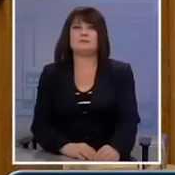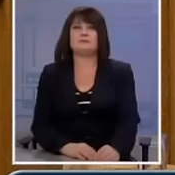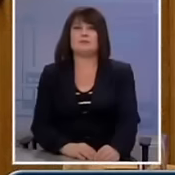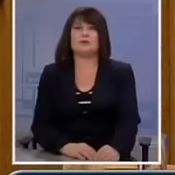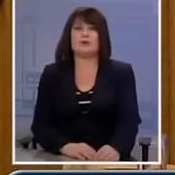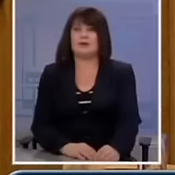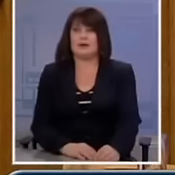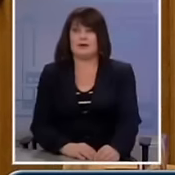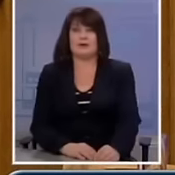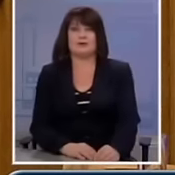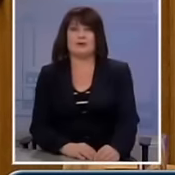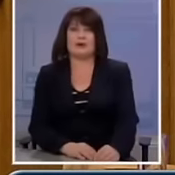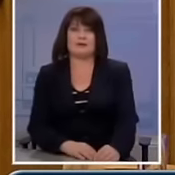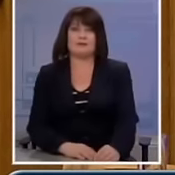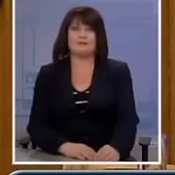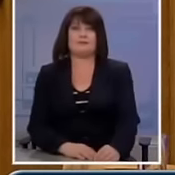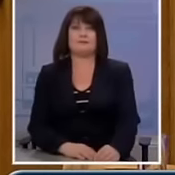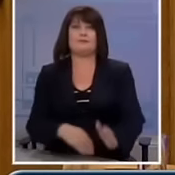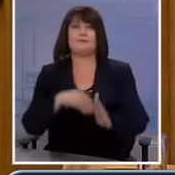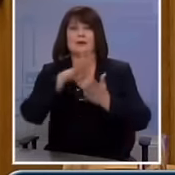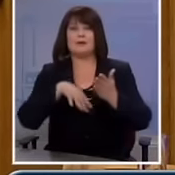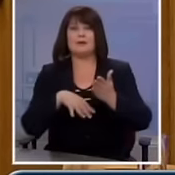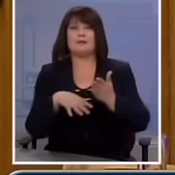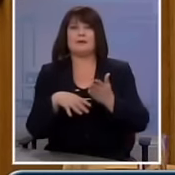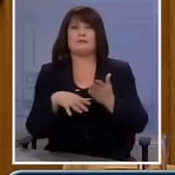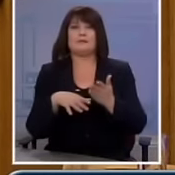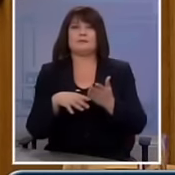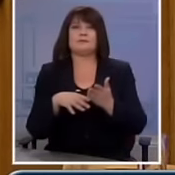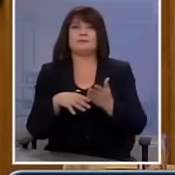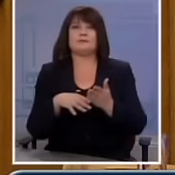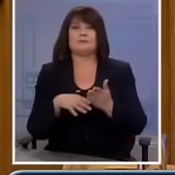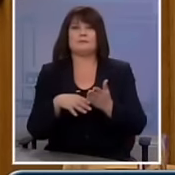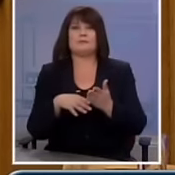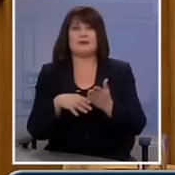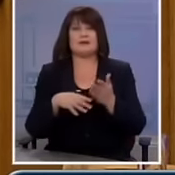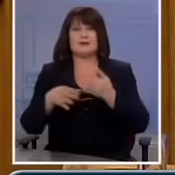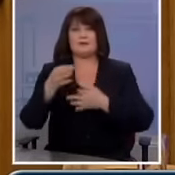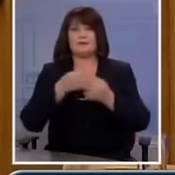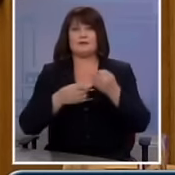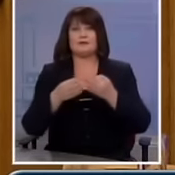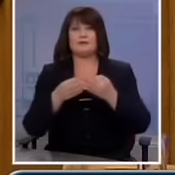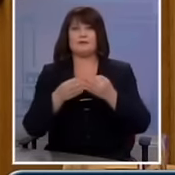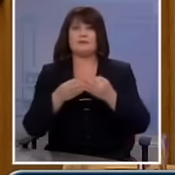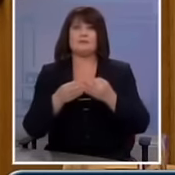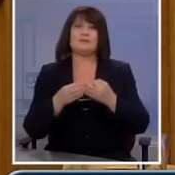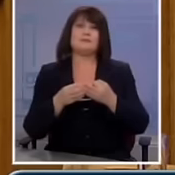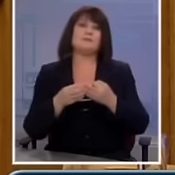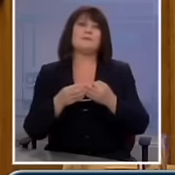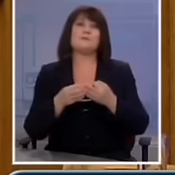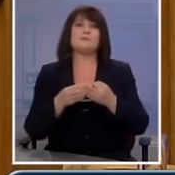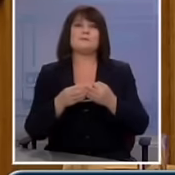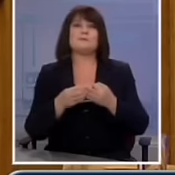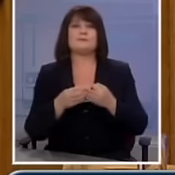Με κείμενα έτοιμα που έρχονται ή υπαγορεύονται, μεταφρασμένα